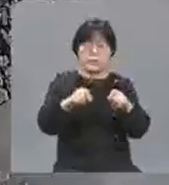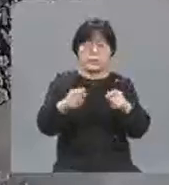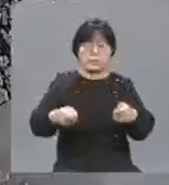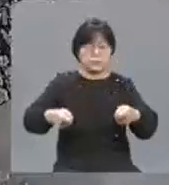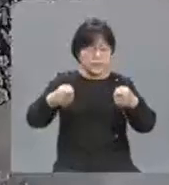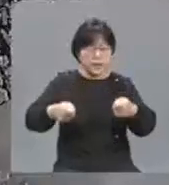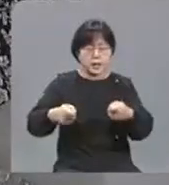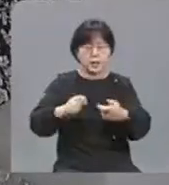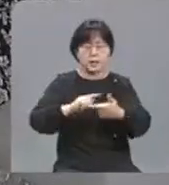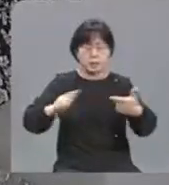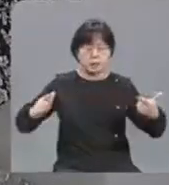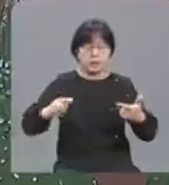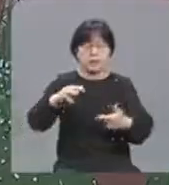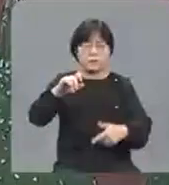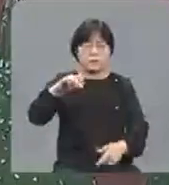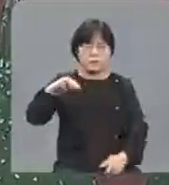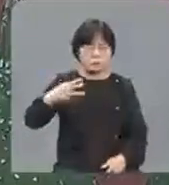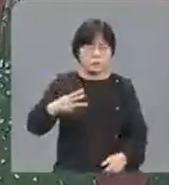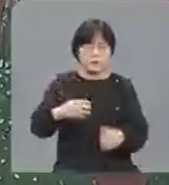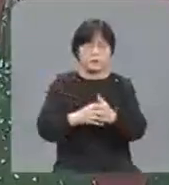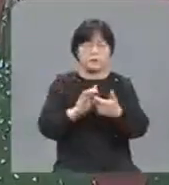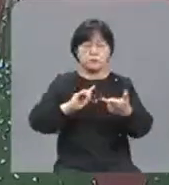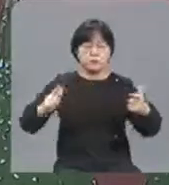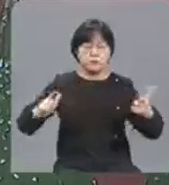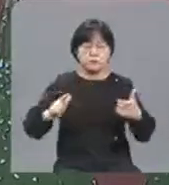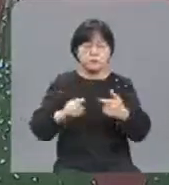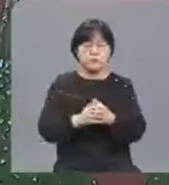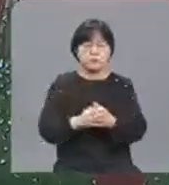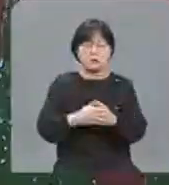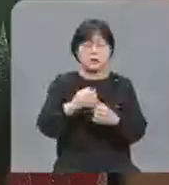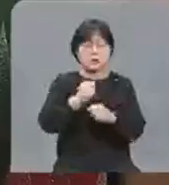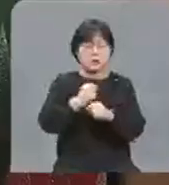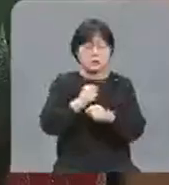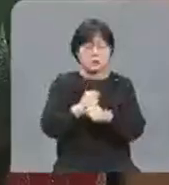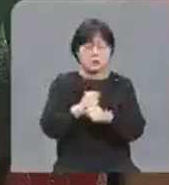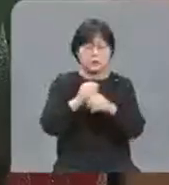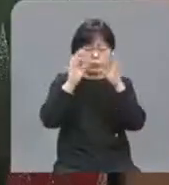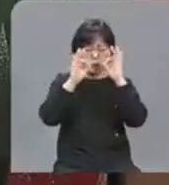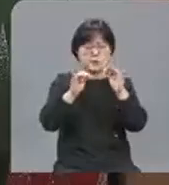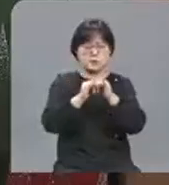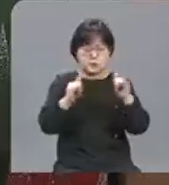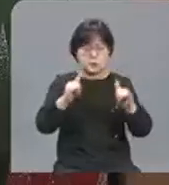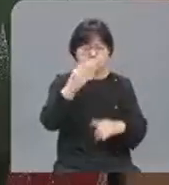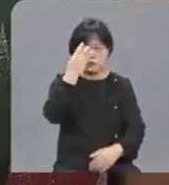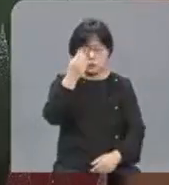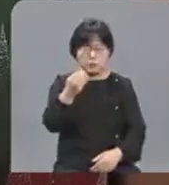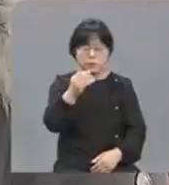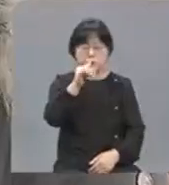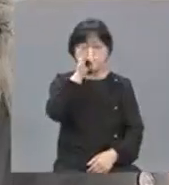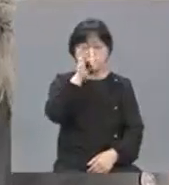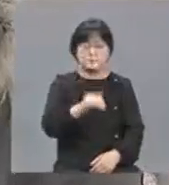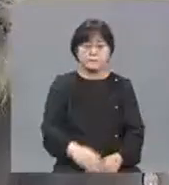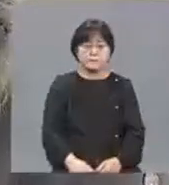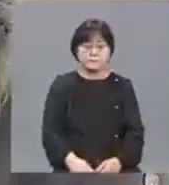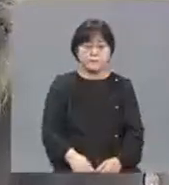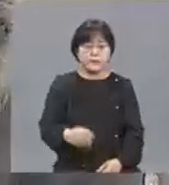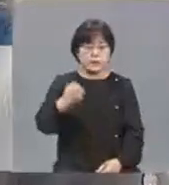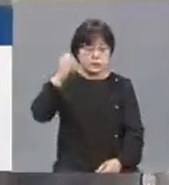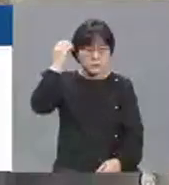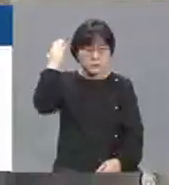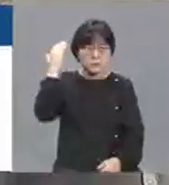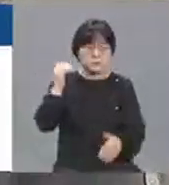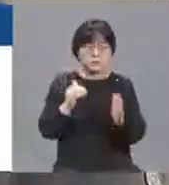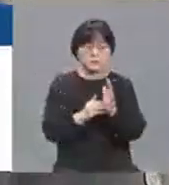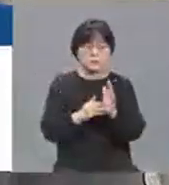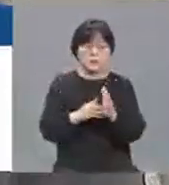물론 칠회 같은 현대적으로 해석한 작품들이 관객들의 시선을 사로잡습니다 많이 잊혀져 버렸잖아요